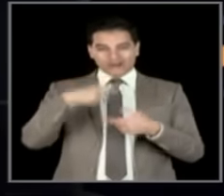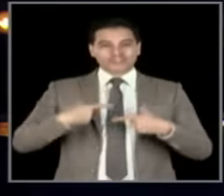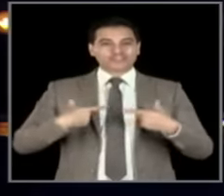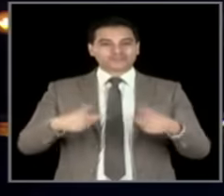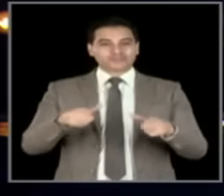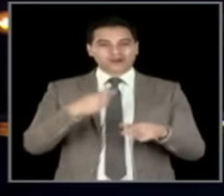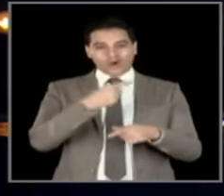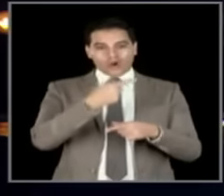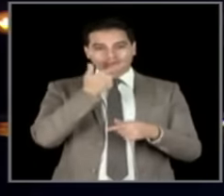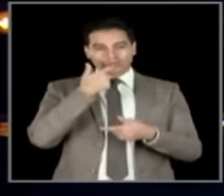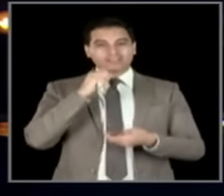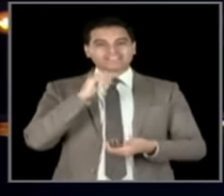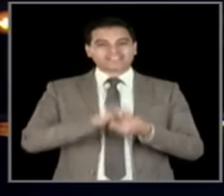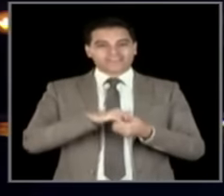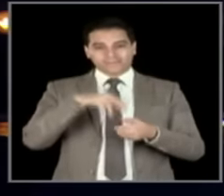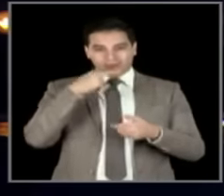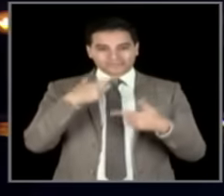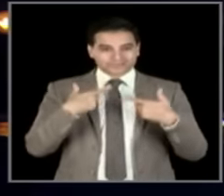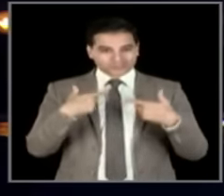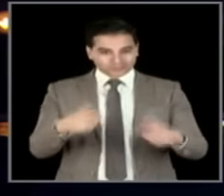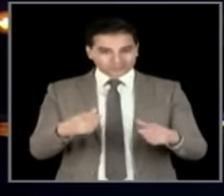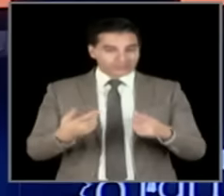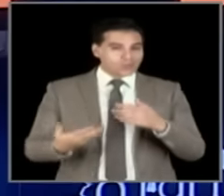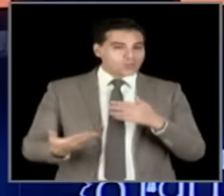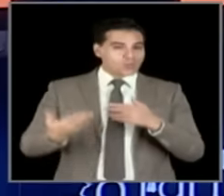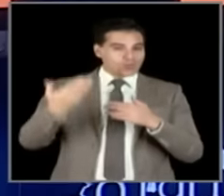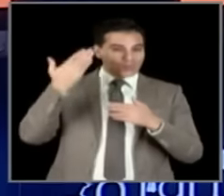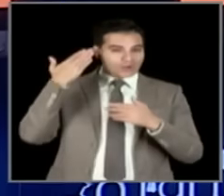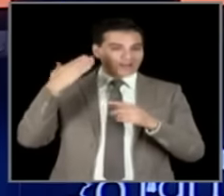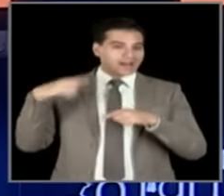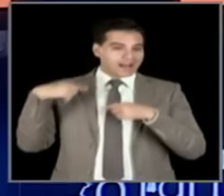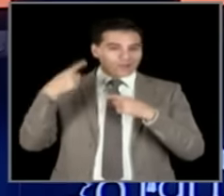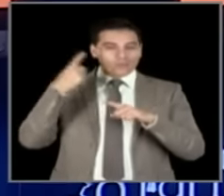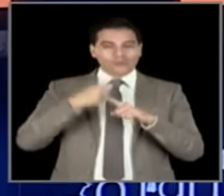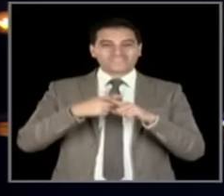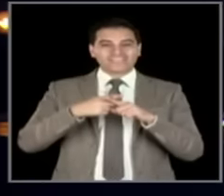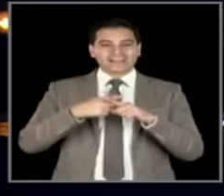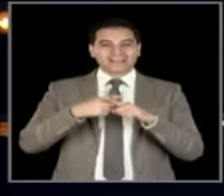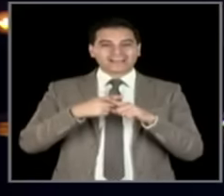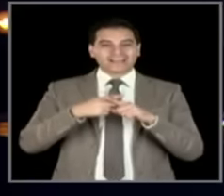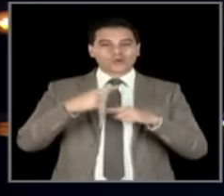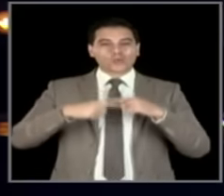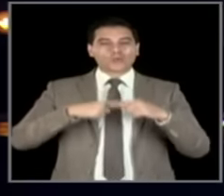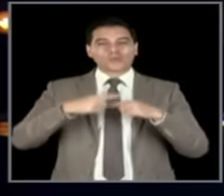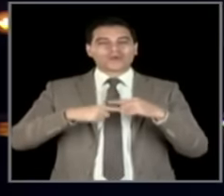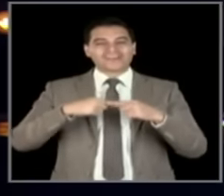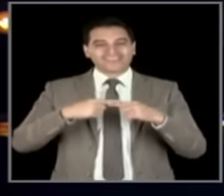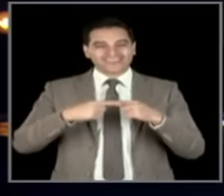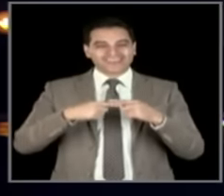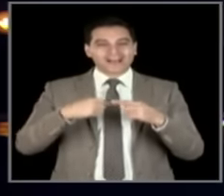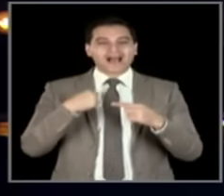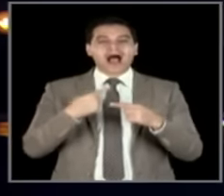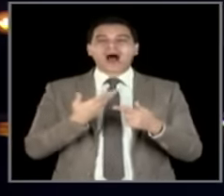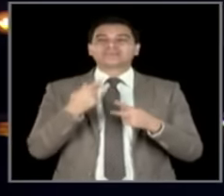هو وعدني بحاجتين، مكرونه بشاميل وكنافه. لا وكل مره حسن بتحلم